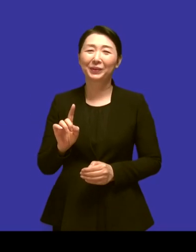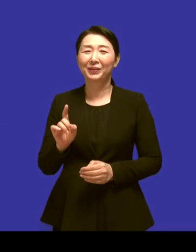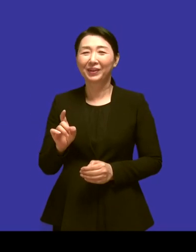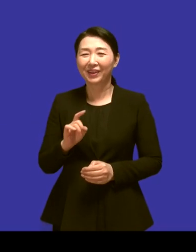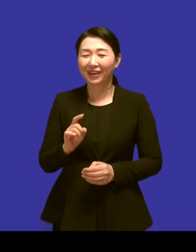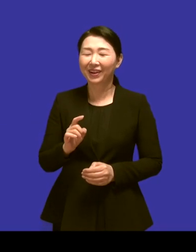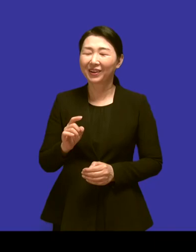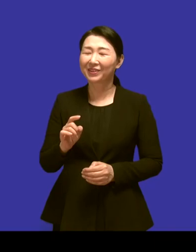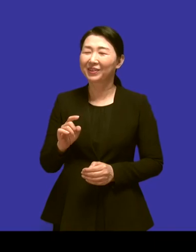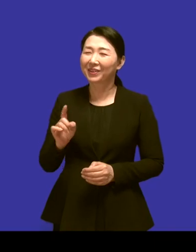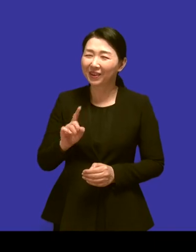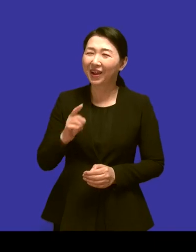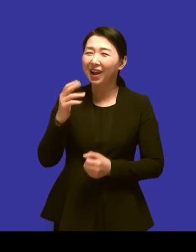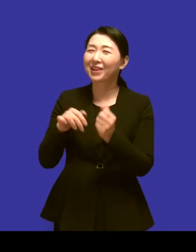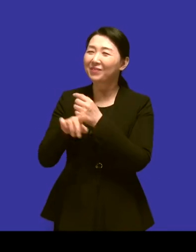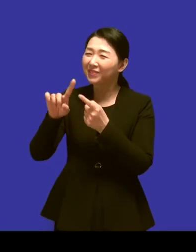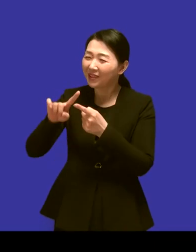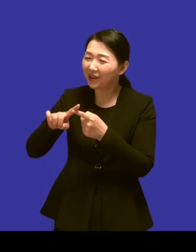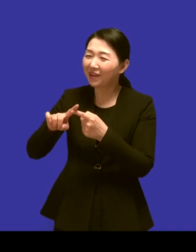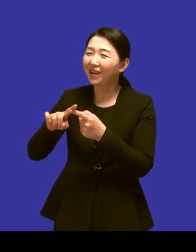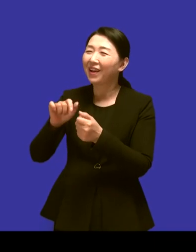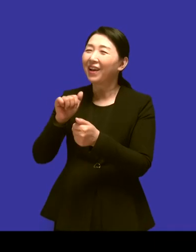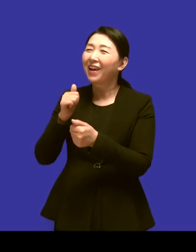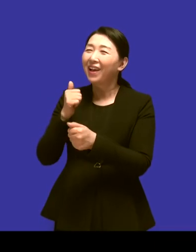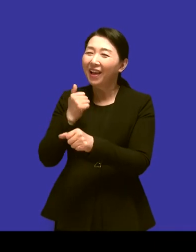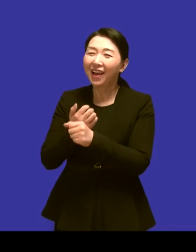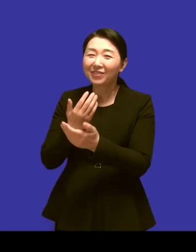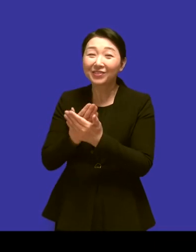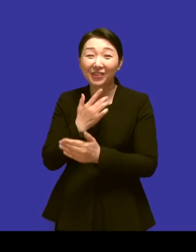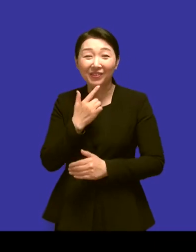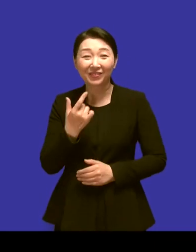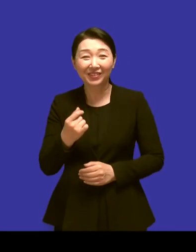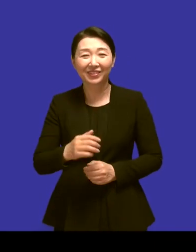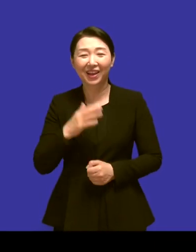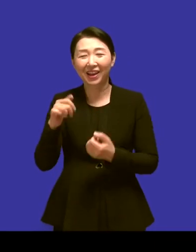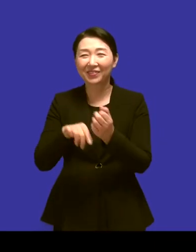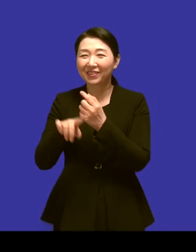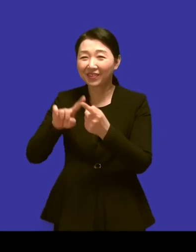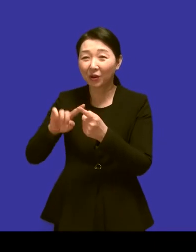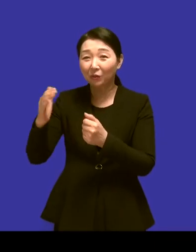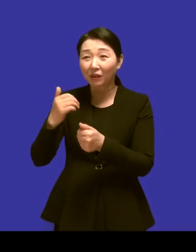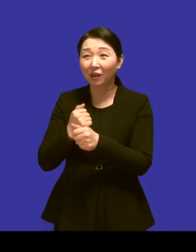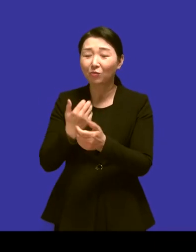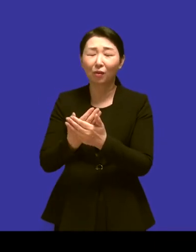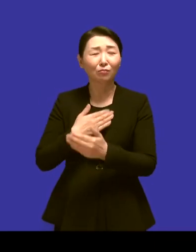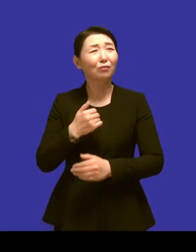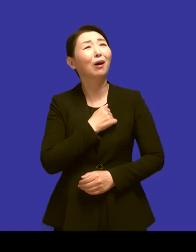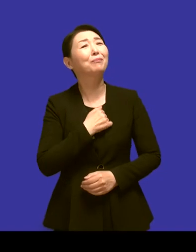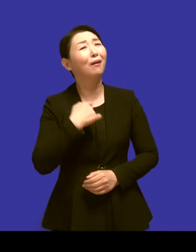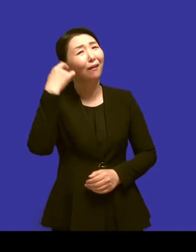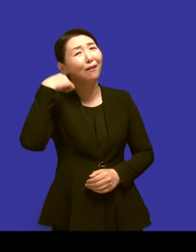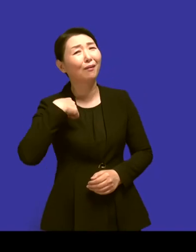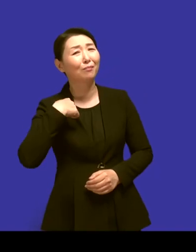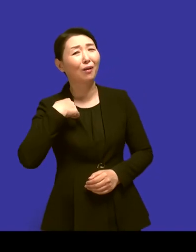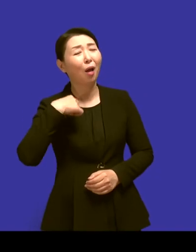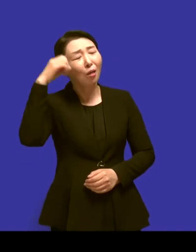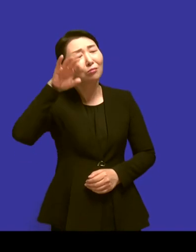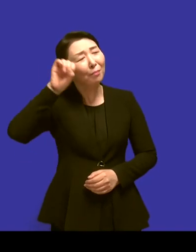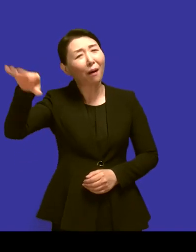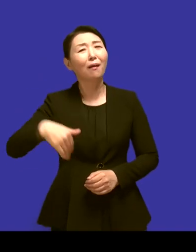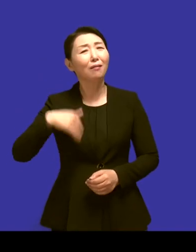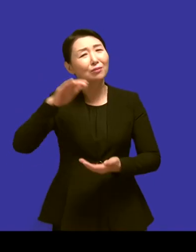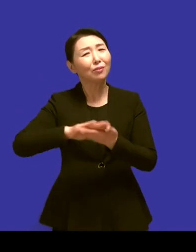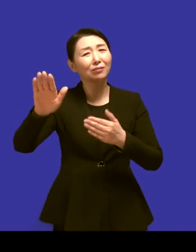너무 가고 싶은데 하나님 뜻대로 되게 해주세요. 그러면서 맞아. 하나님 뜻대로 되게 해주세요. 근데 나 그런 거 되게 답답하던데. 그냥 이